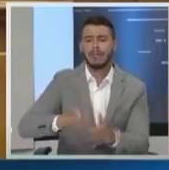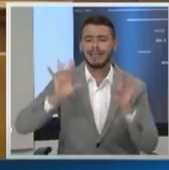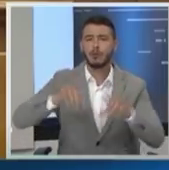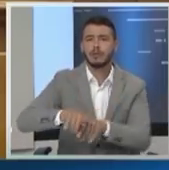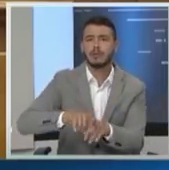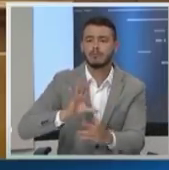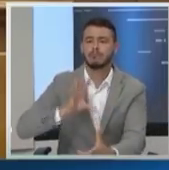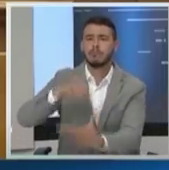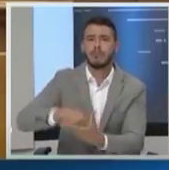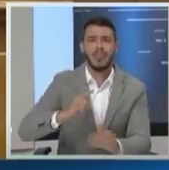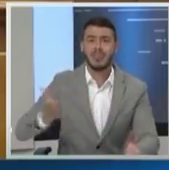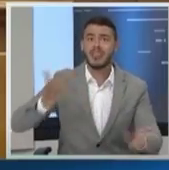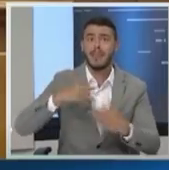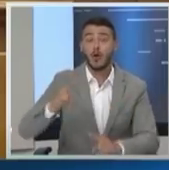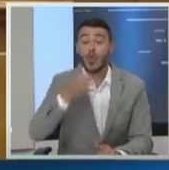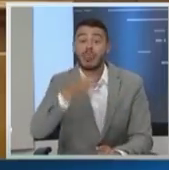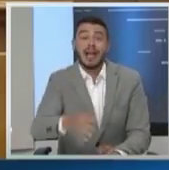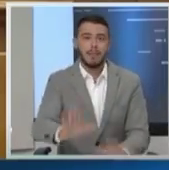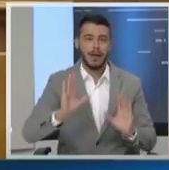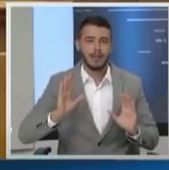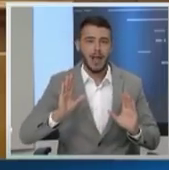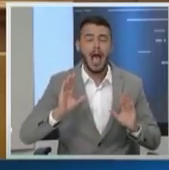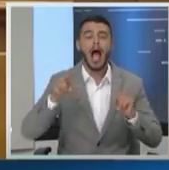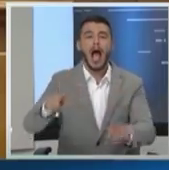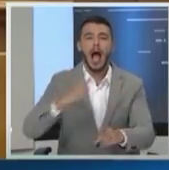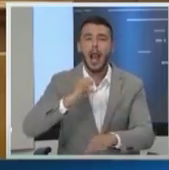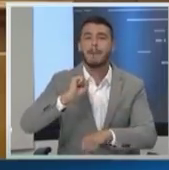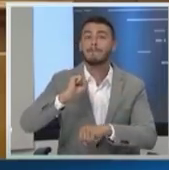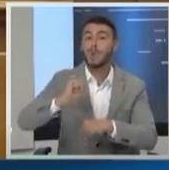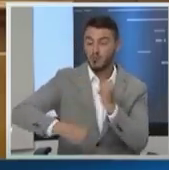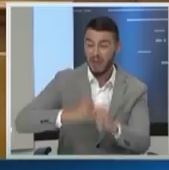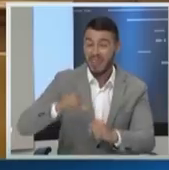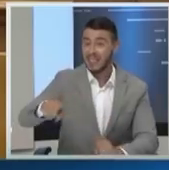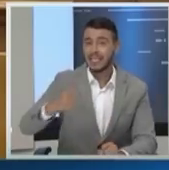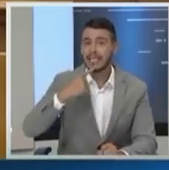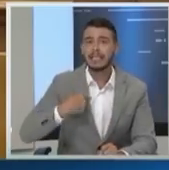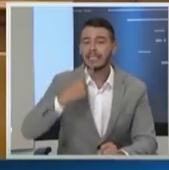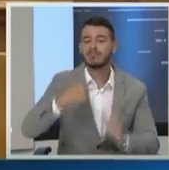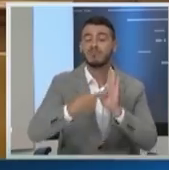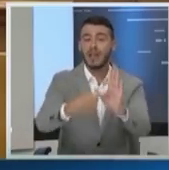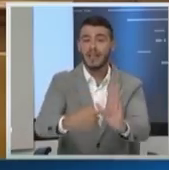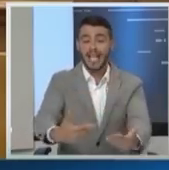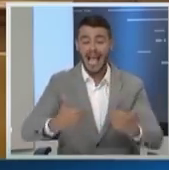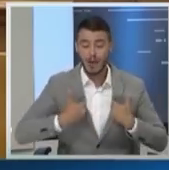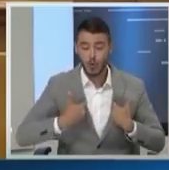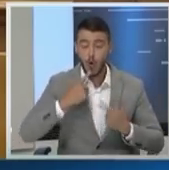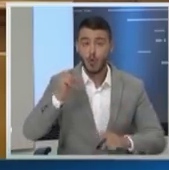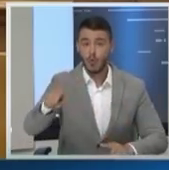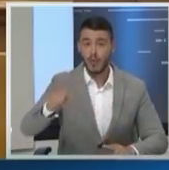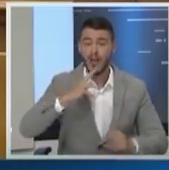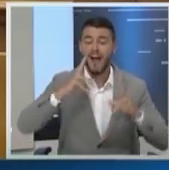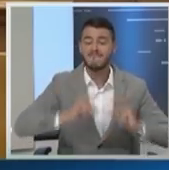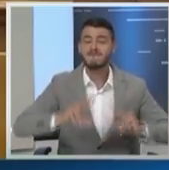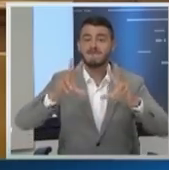πρόσωπα, αλλά να προσπαθείτε να αποδείξετε ότι είμαστε το ίδιο εγώ και εσείς. Αυτή είναι η γνωστή στρατηγική. Όλοι το ίδιο